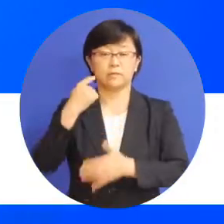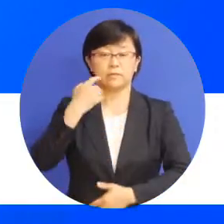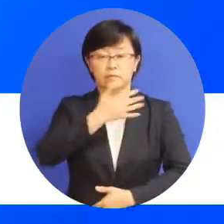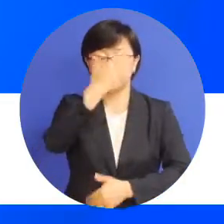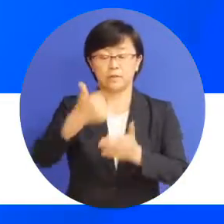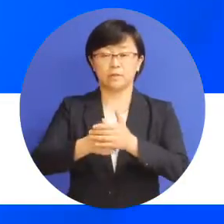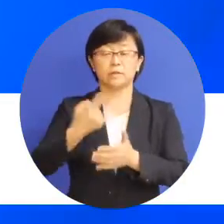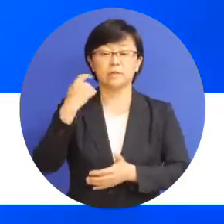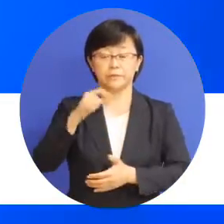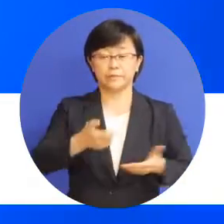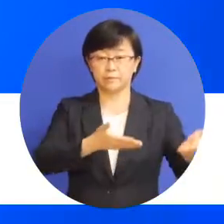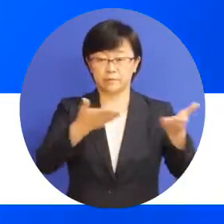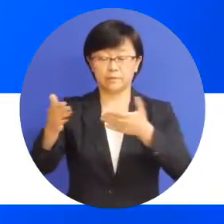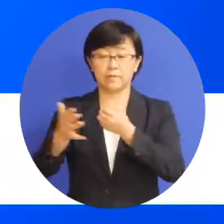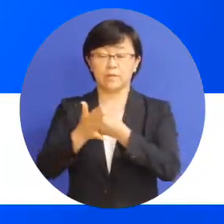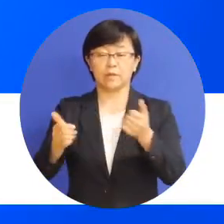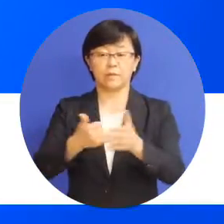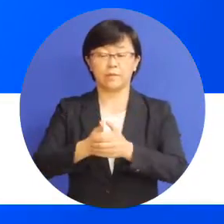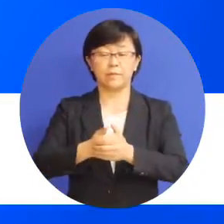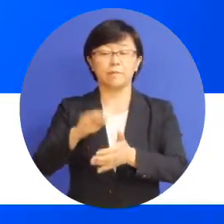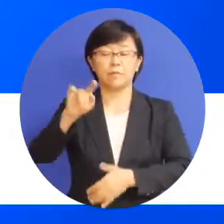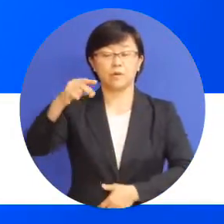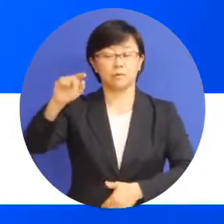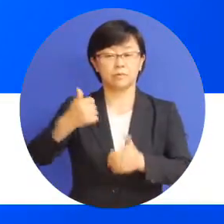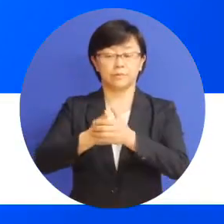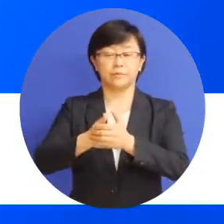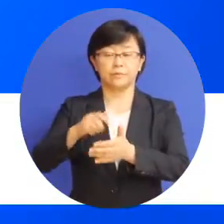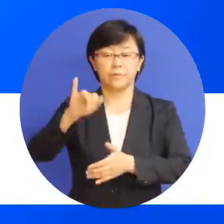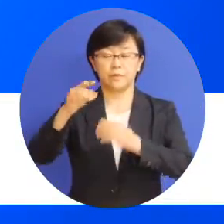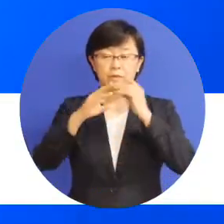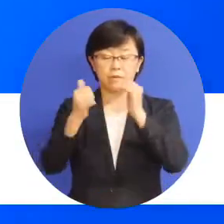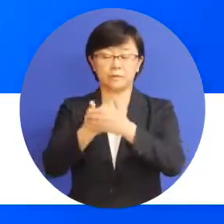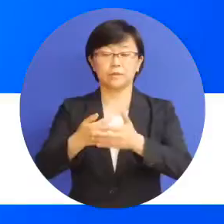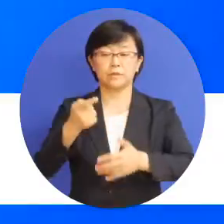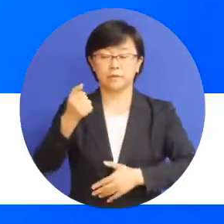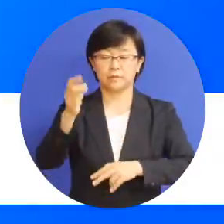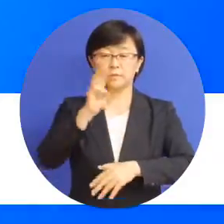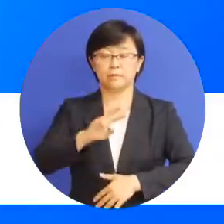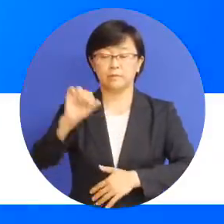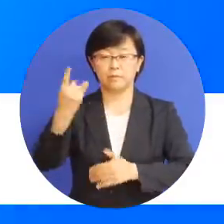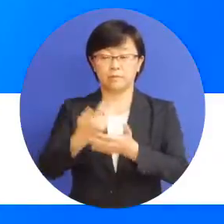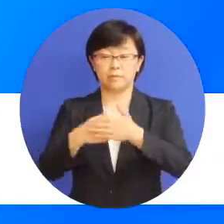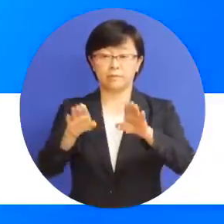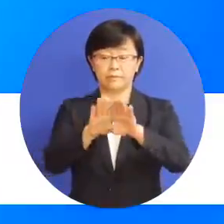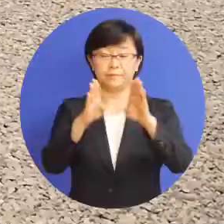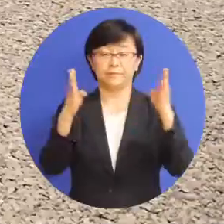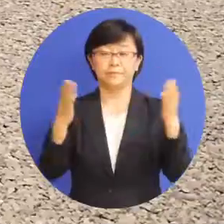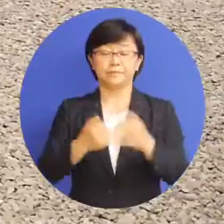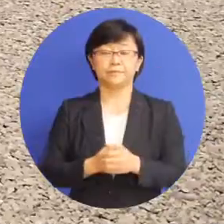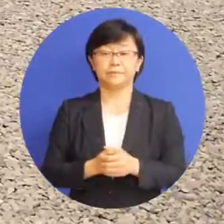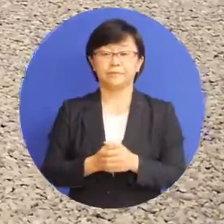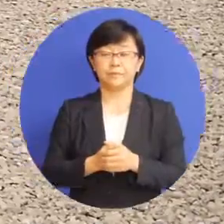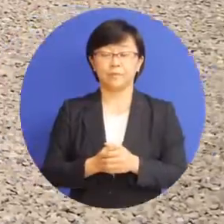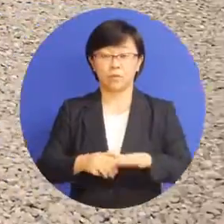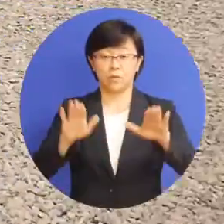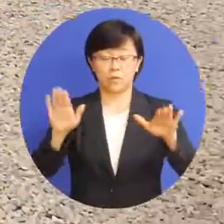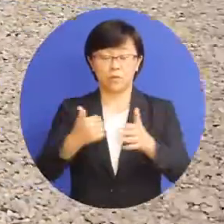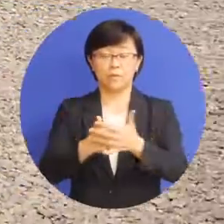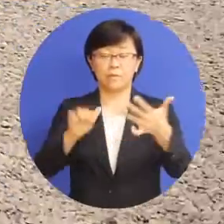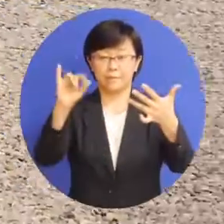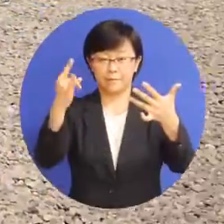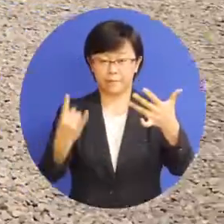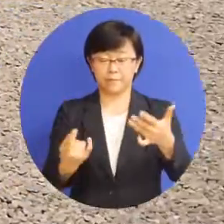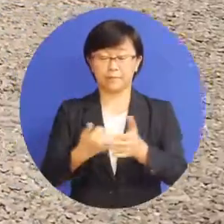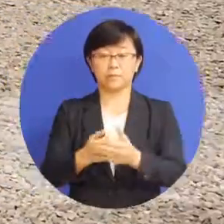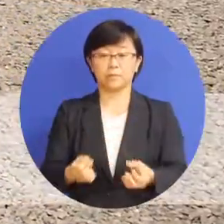금강을 배경으로 하는 버들피리와 함께하는 농촌체험과 작은 음악회를 개최했습니다. 올해로 8회째를